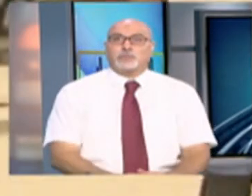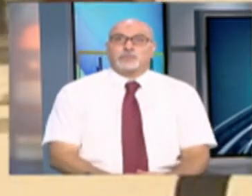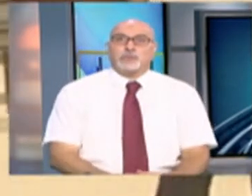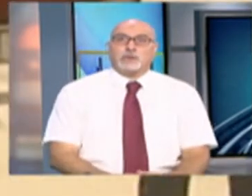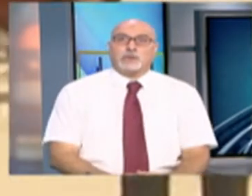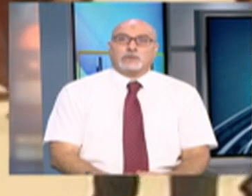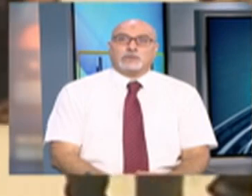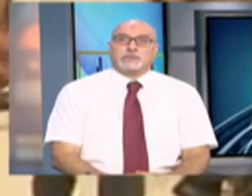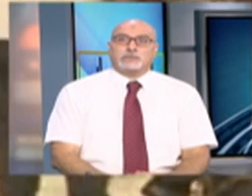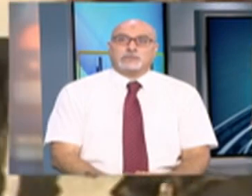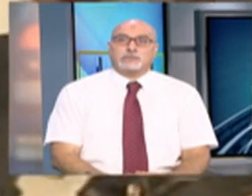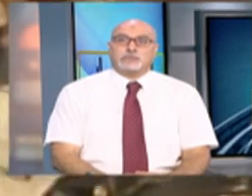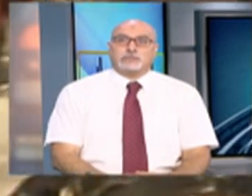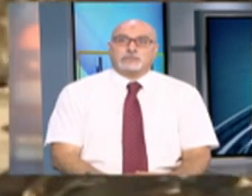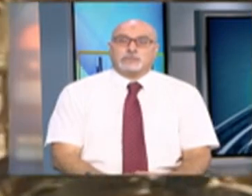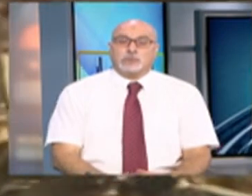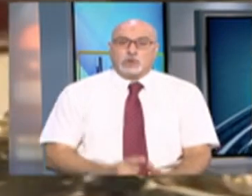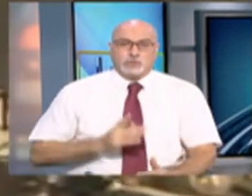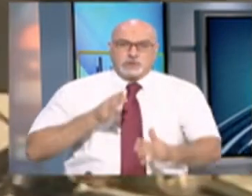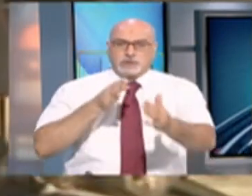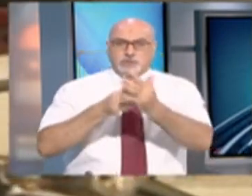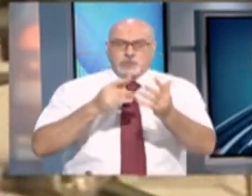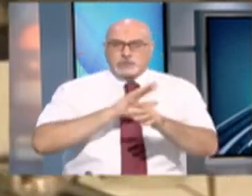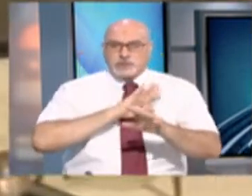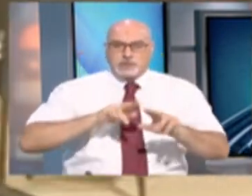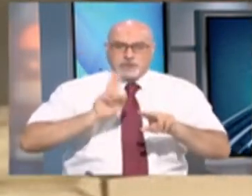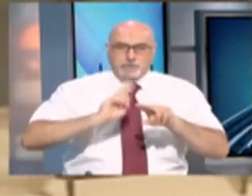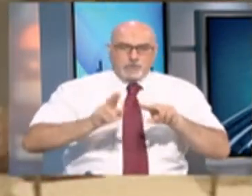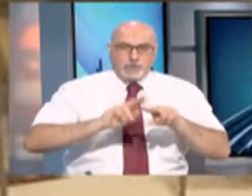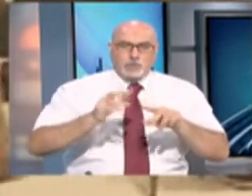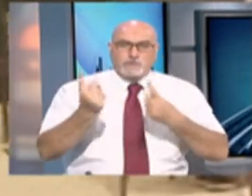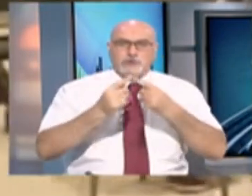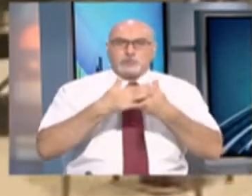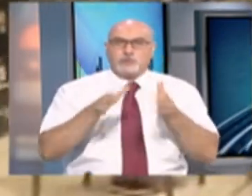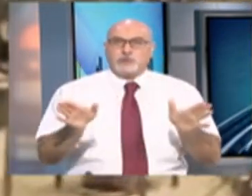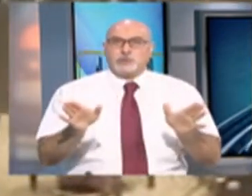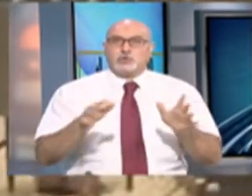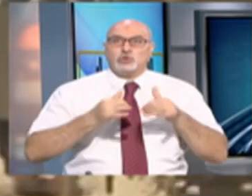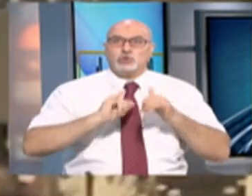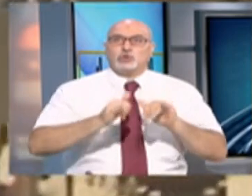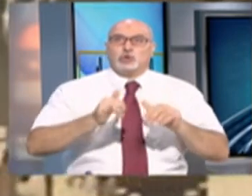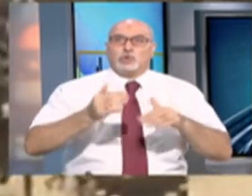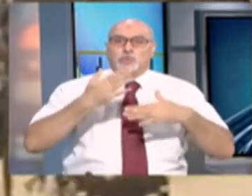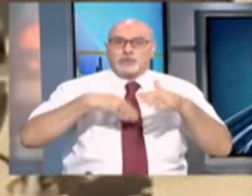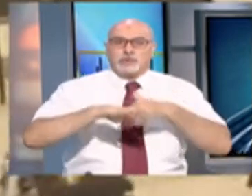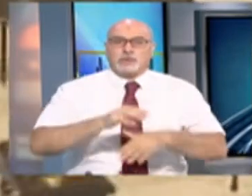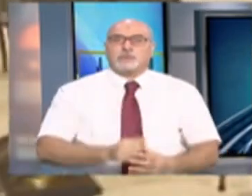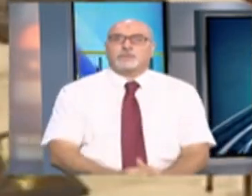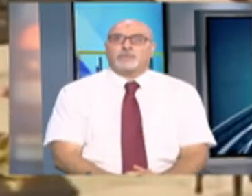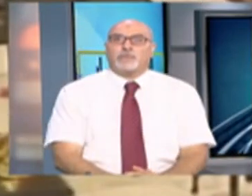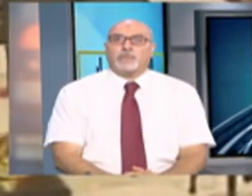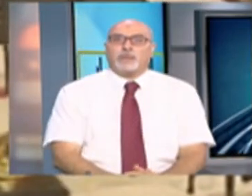البلغاري. فمن أجل ضبط آخر الرتوشات للحفل الضخم، حفل افتتاح ألعاب البحر الأبيض المتوسط